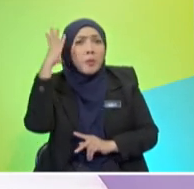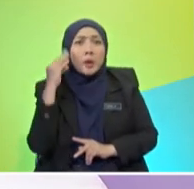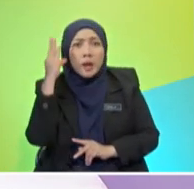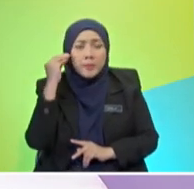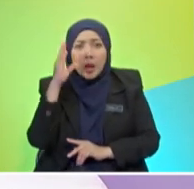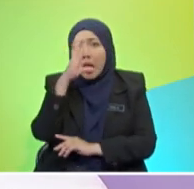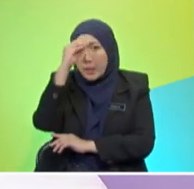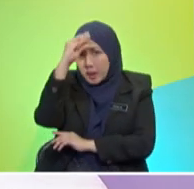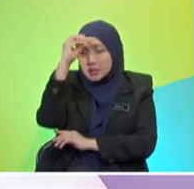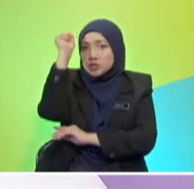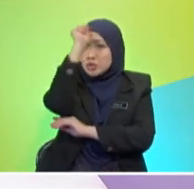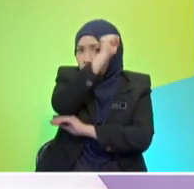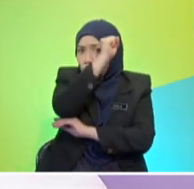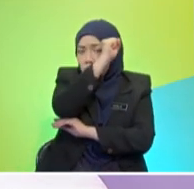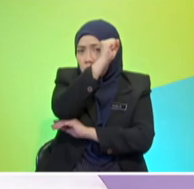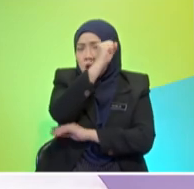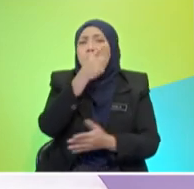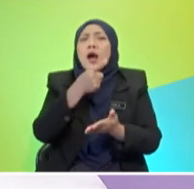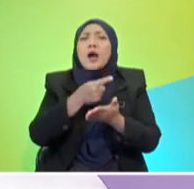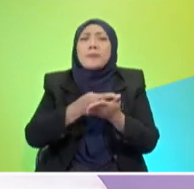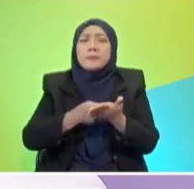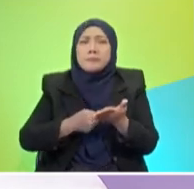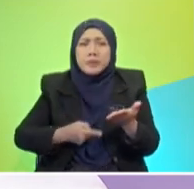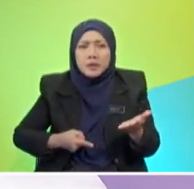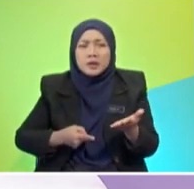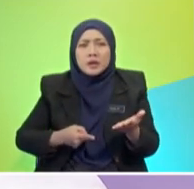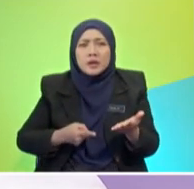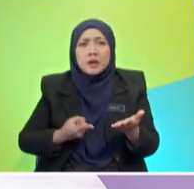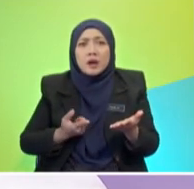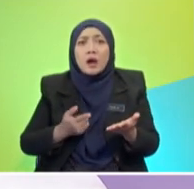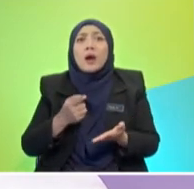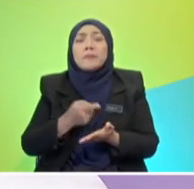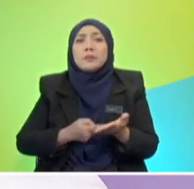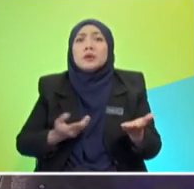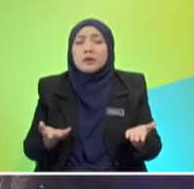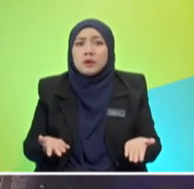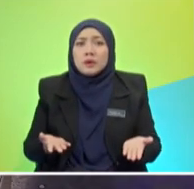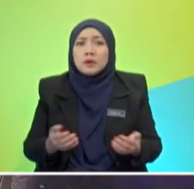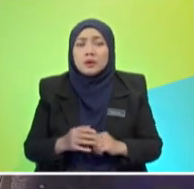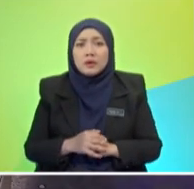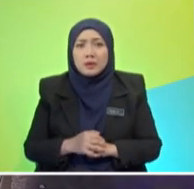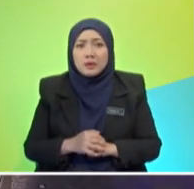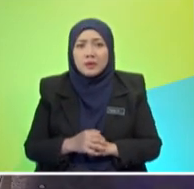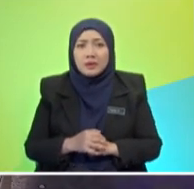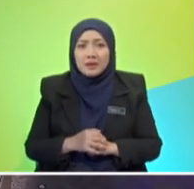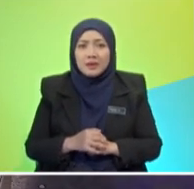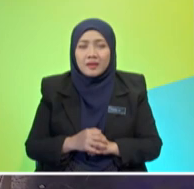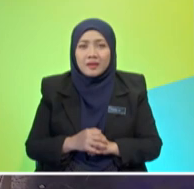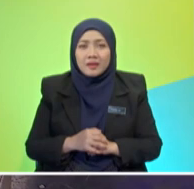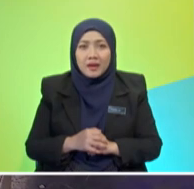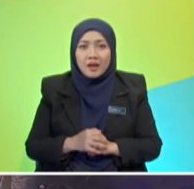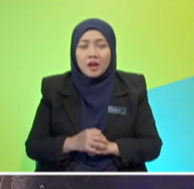ke, pernah tengok ke, sebenarnya murid-murid pun boleh teka. Ular atau kucing tu makan